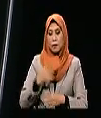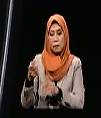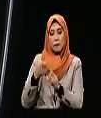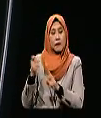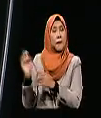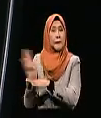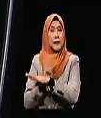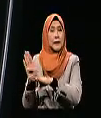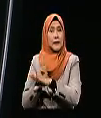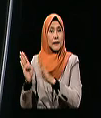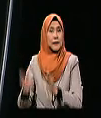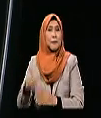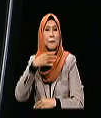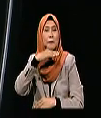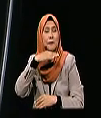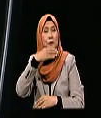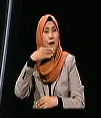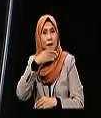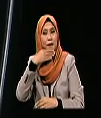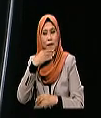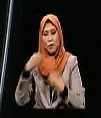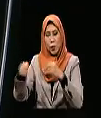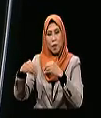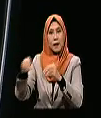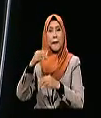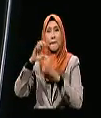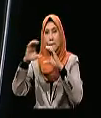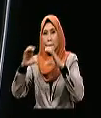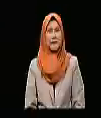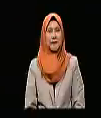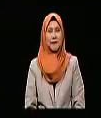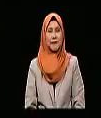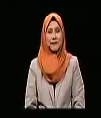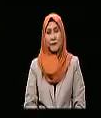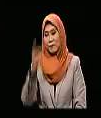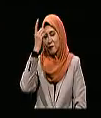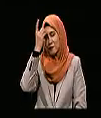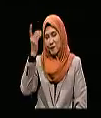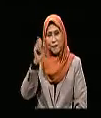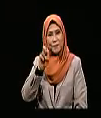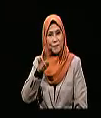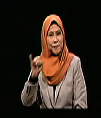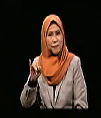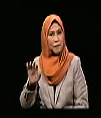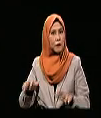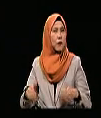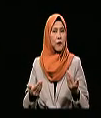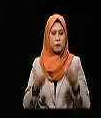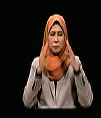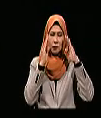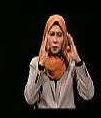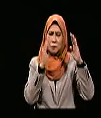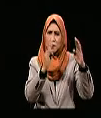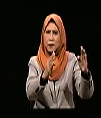usahawan muda. Macam usahawan muda yang jual burger tu, saya akan beli daripada mereka dan kita hantar makanan. Datuk Seri bagaimana mahu memastikan bahawa tumpuan tidak